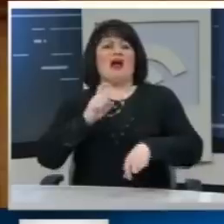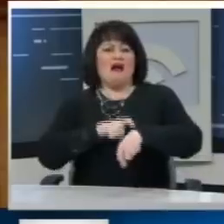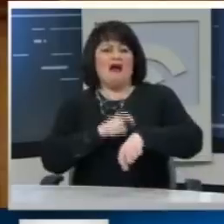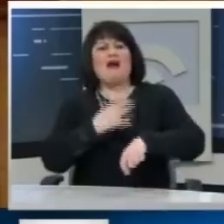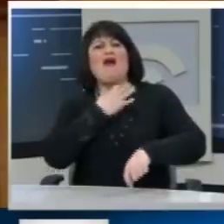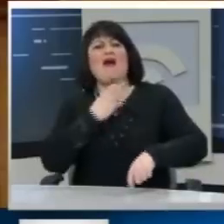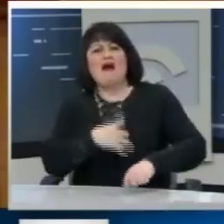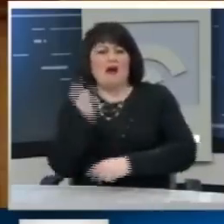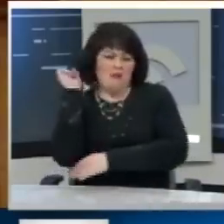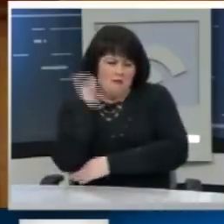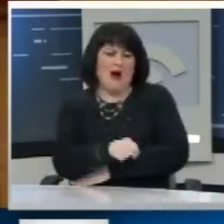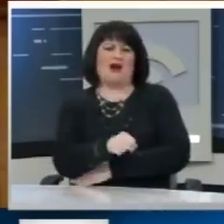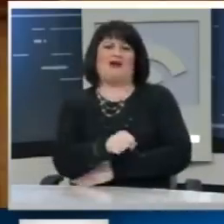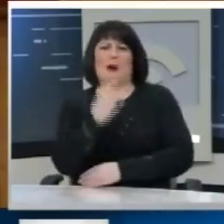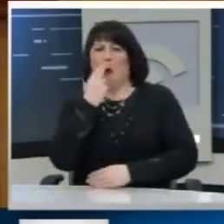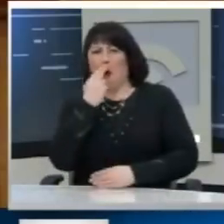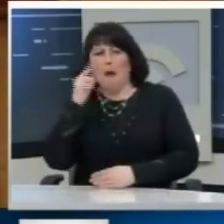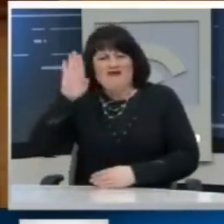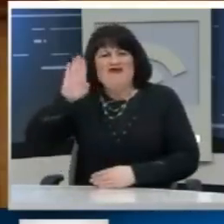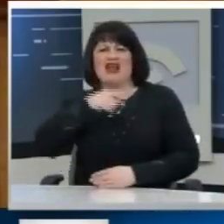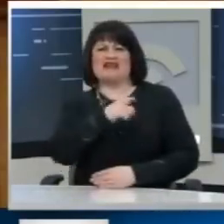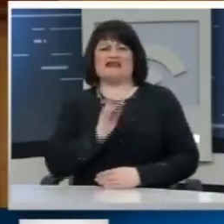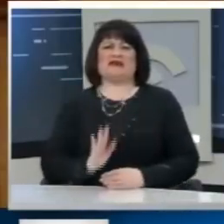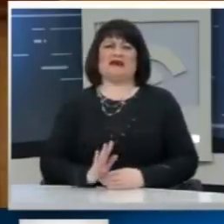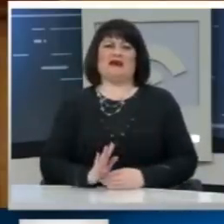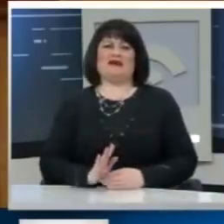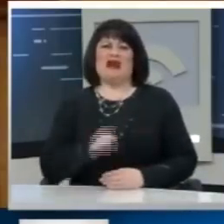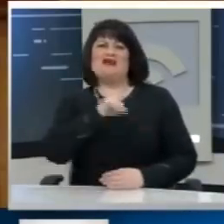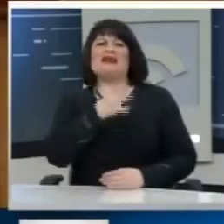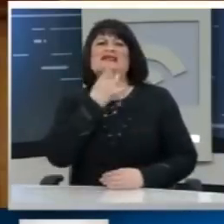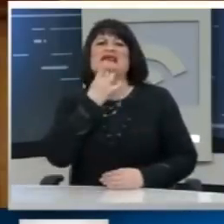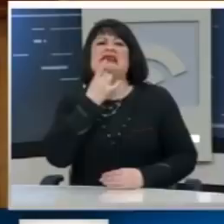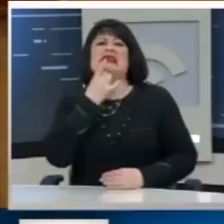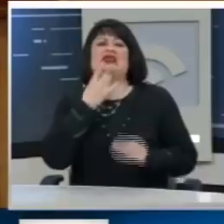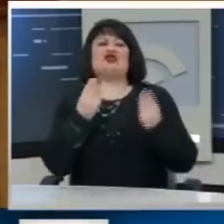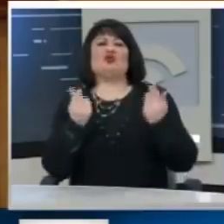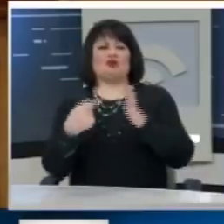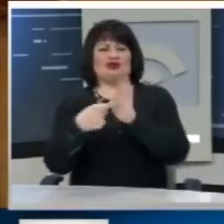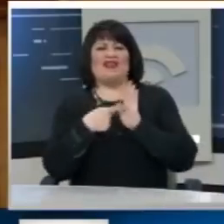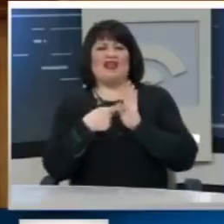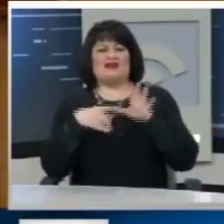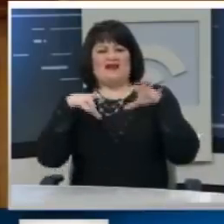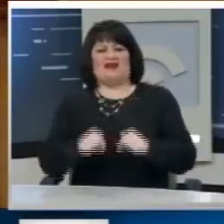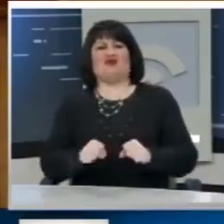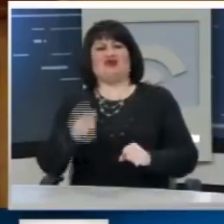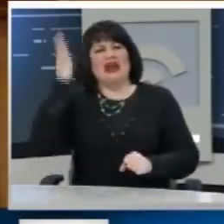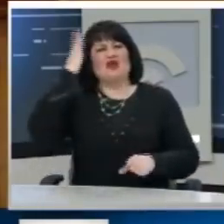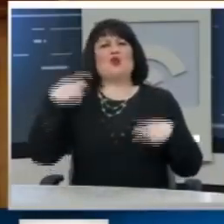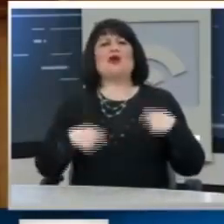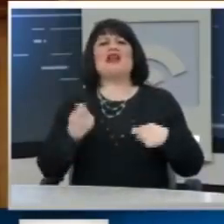για να συντριβεί ο φασισμός, που είναι η πιο σκληρή μορφή εξουσίας του